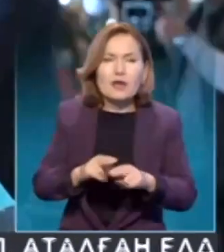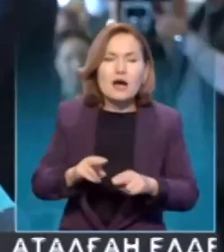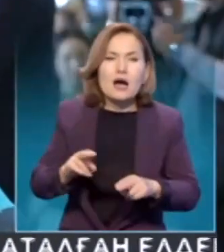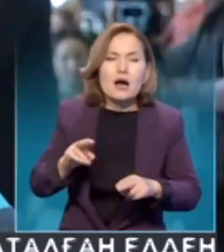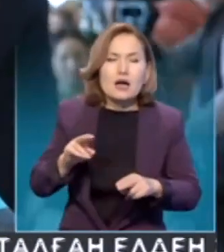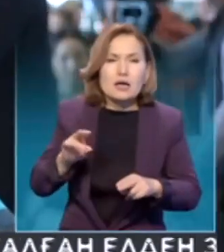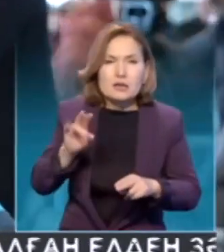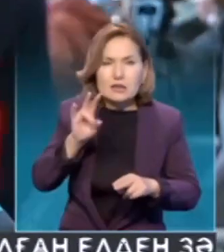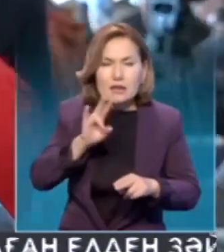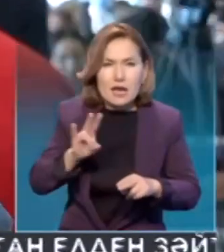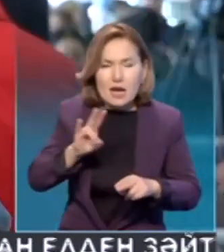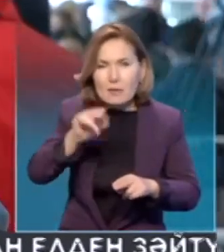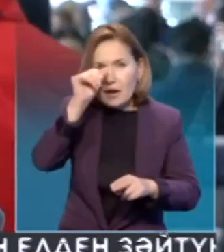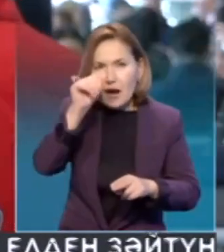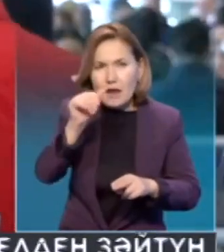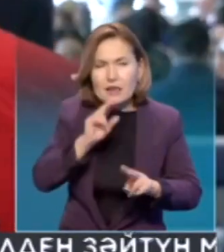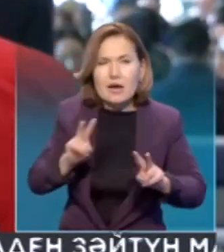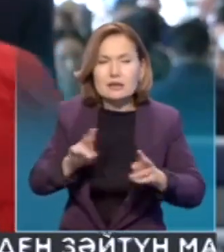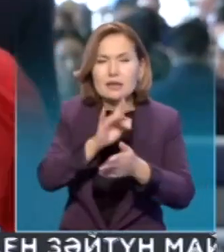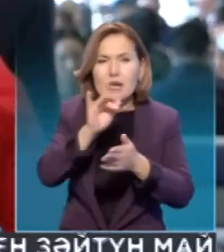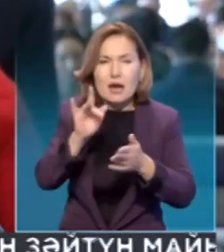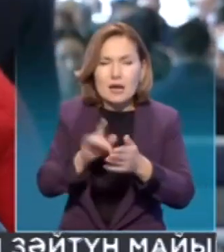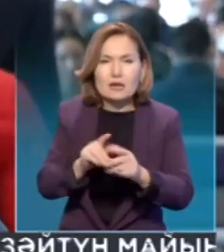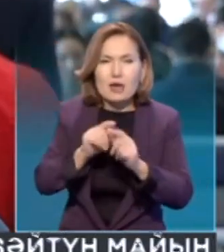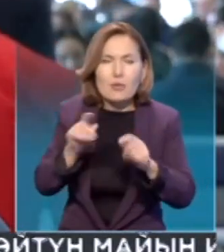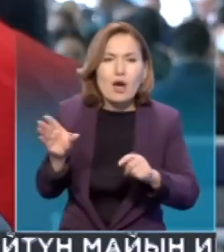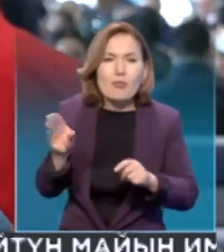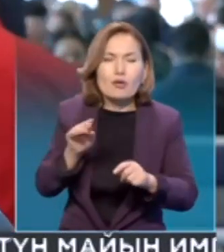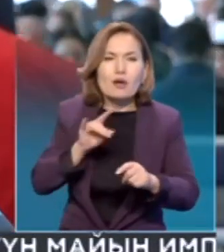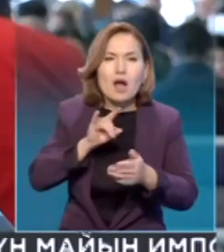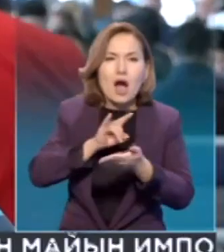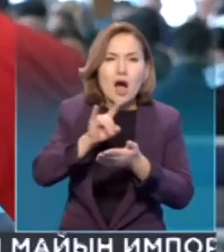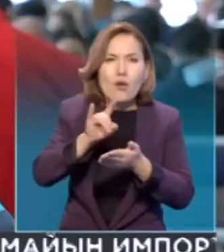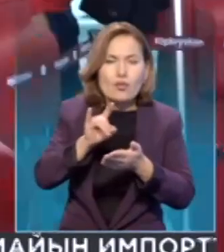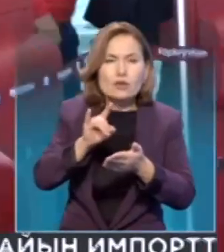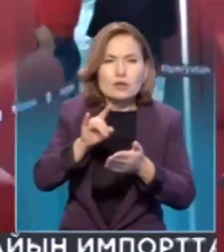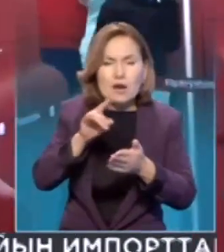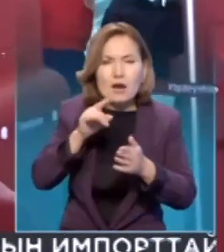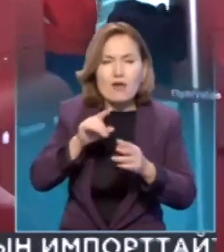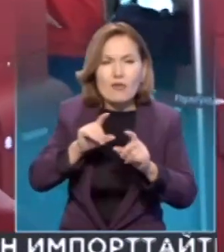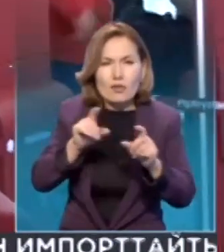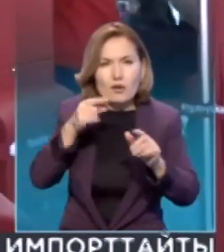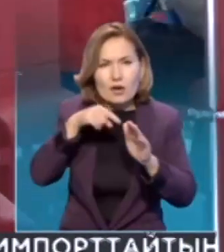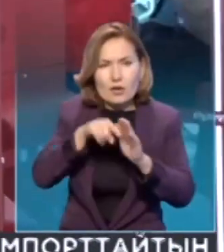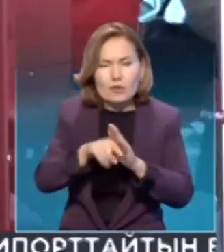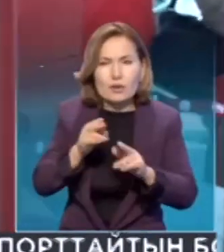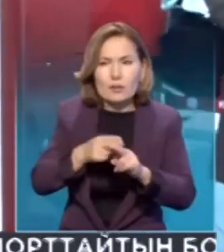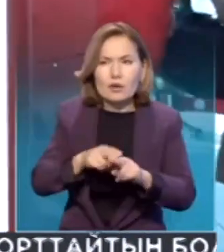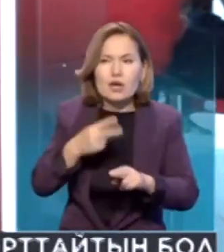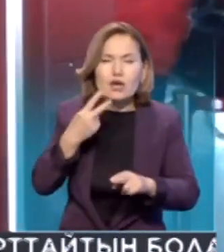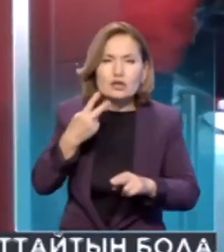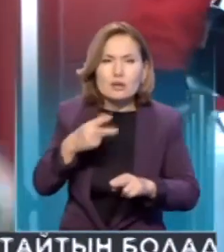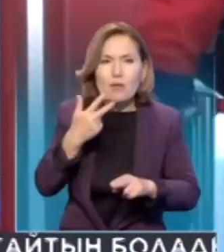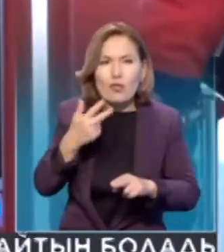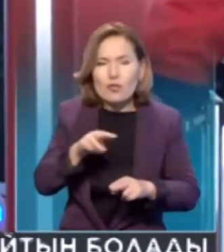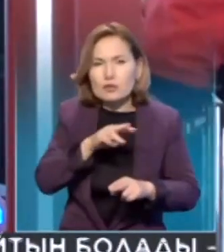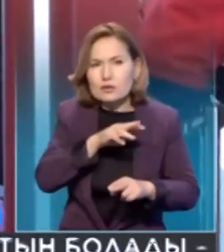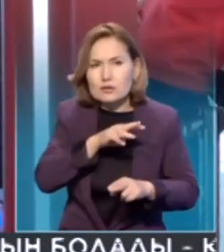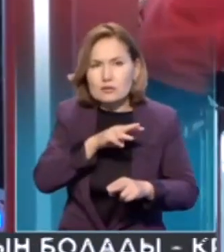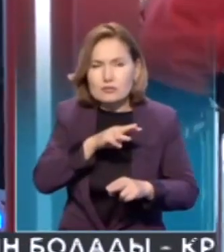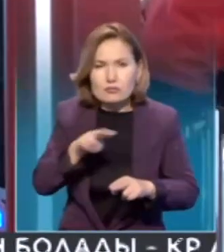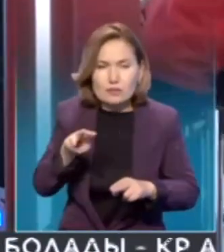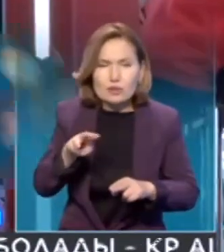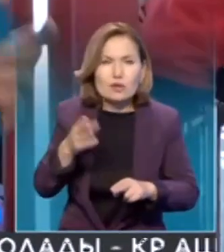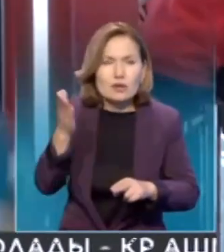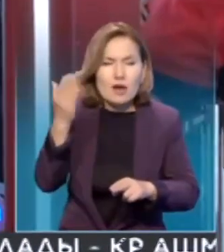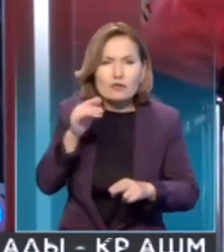қосамыз, 2023 жылдың қаңтар айына дейін бүткіл әуежайларда қосамыз міндетті түрде. 20-30 минут кететін еді, очередьте тұрамыз.